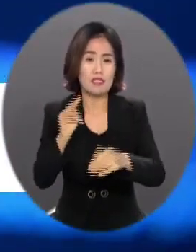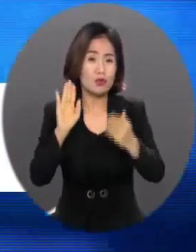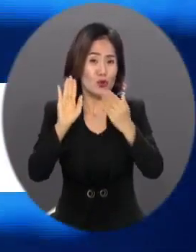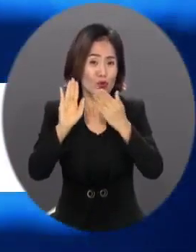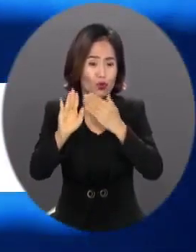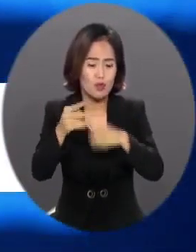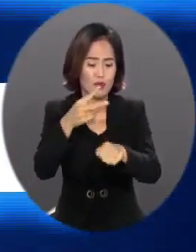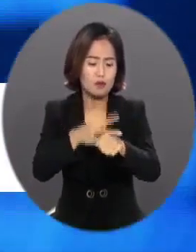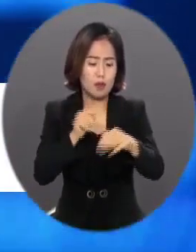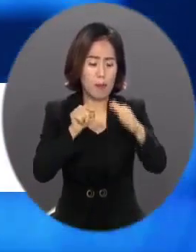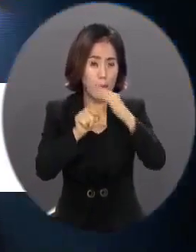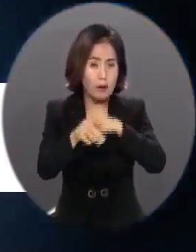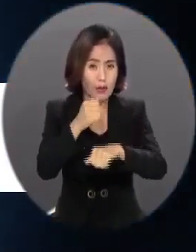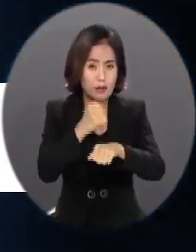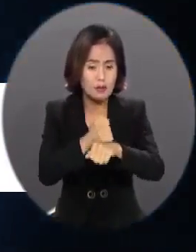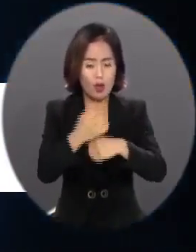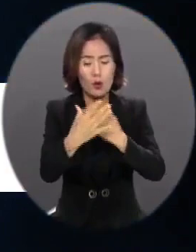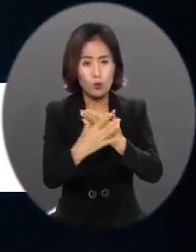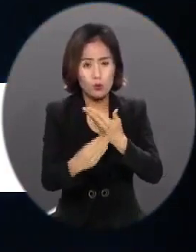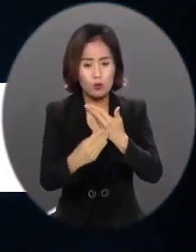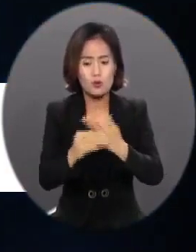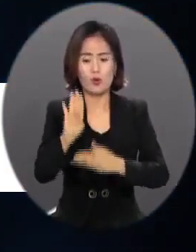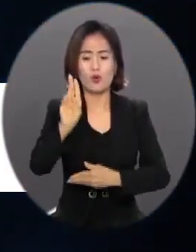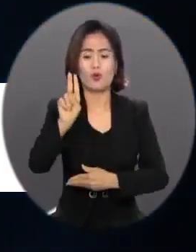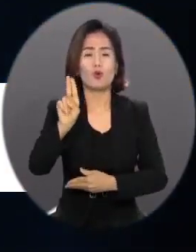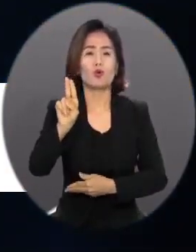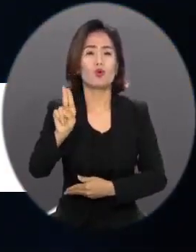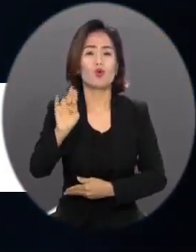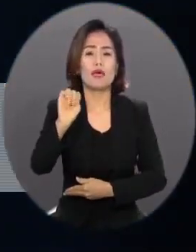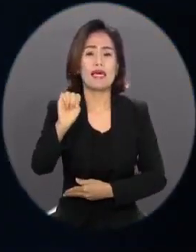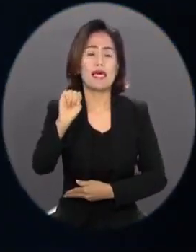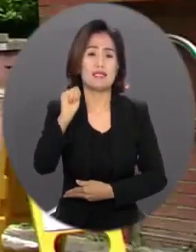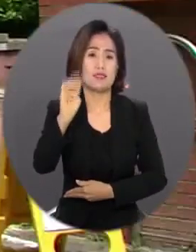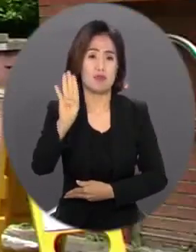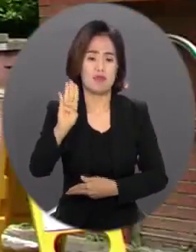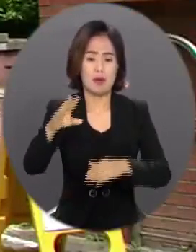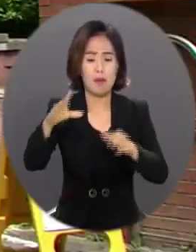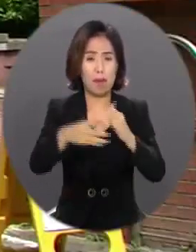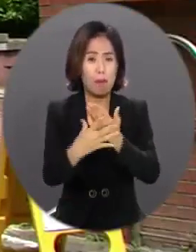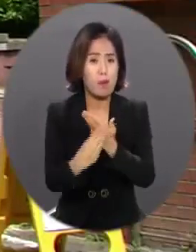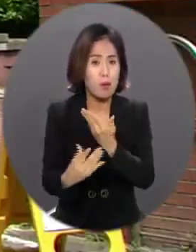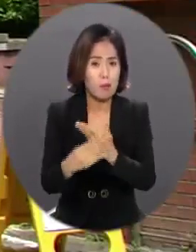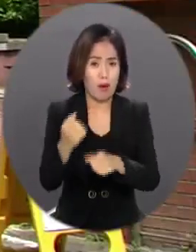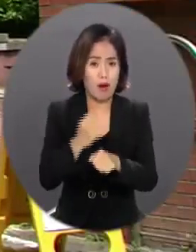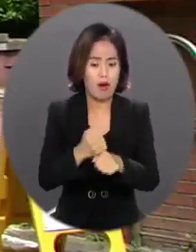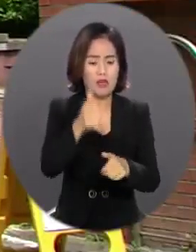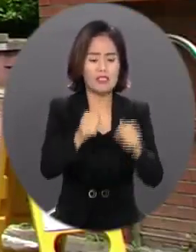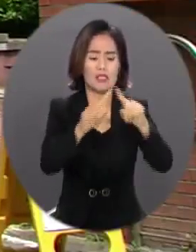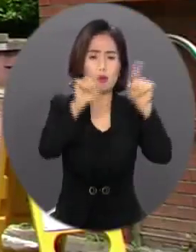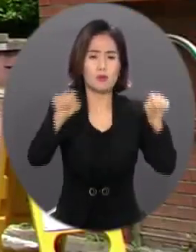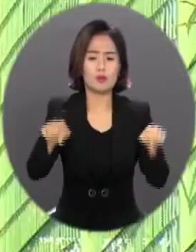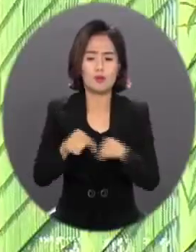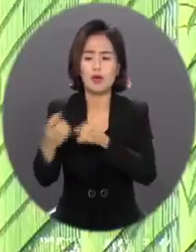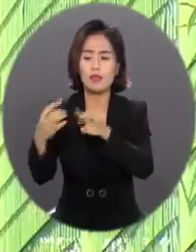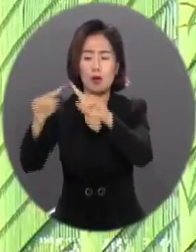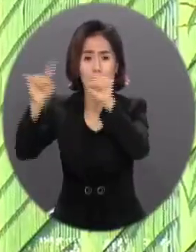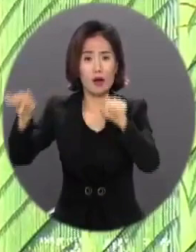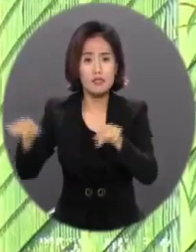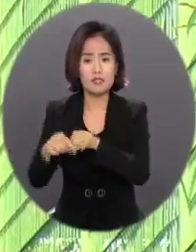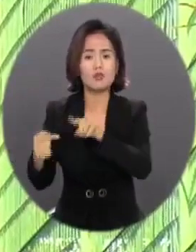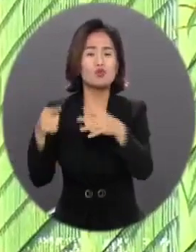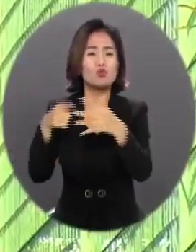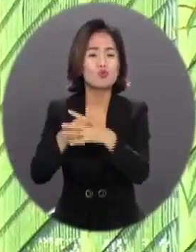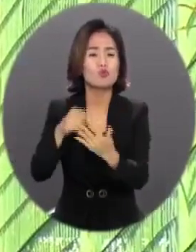침입해 저장된 이미지 파일들을 USB에 담아서 빼왔다는 겁니다. 이런 식으로 시험지와 답안이 유출된 과목은